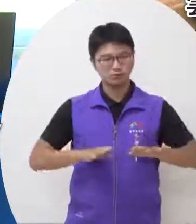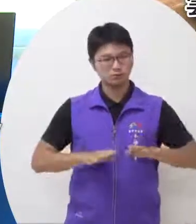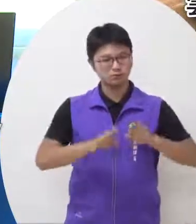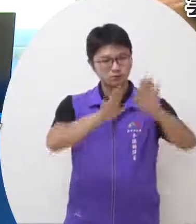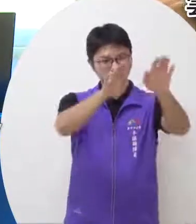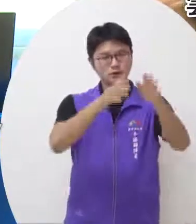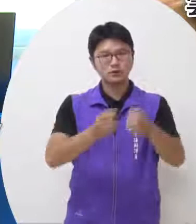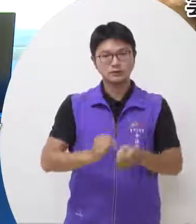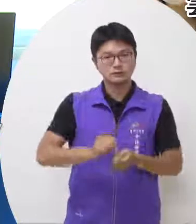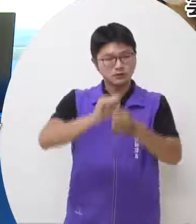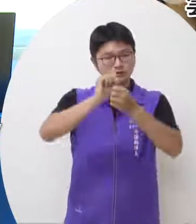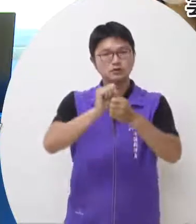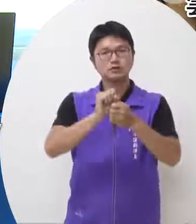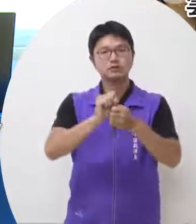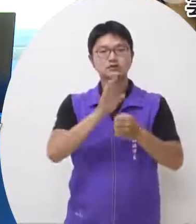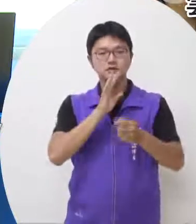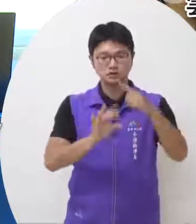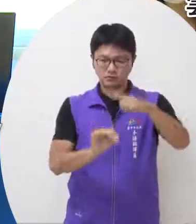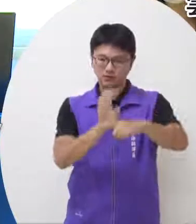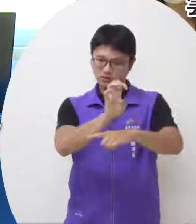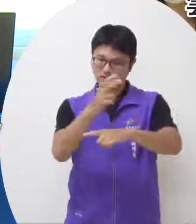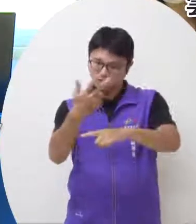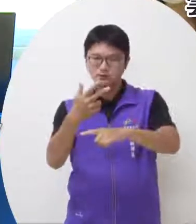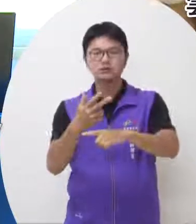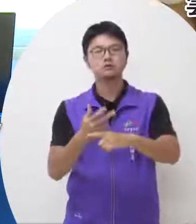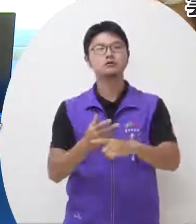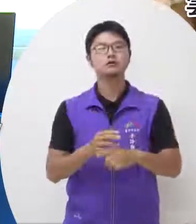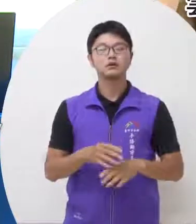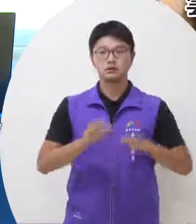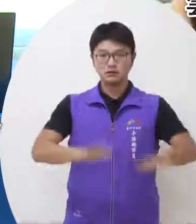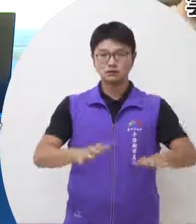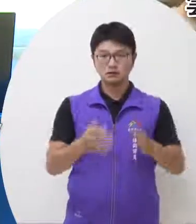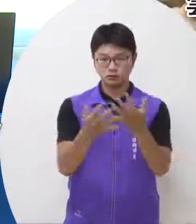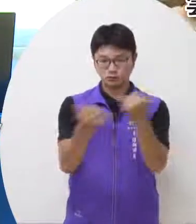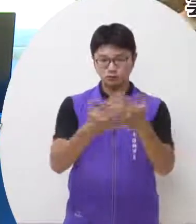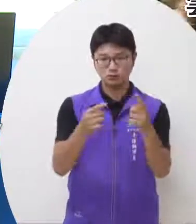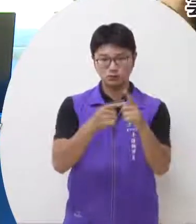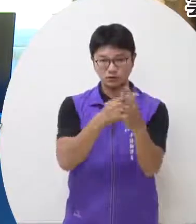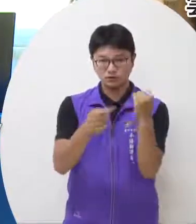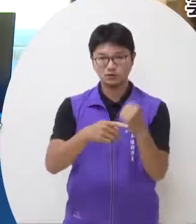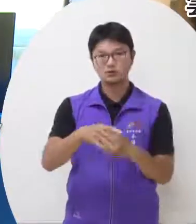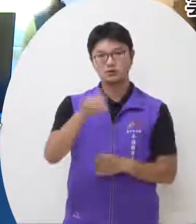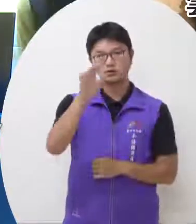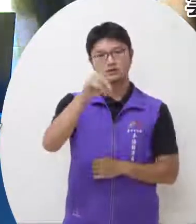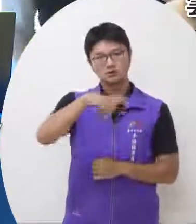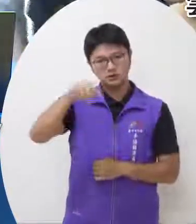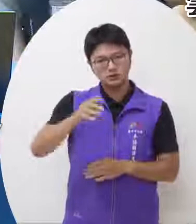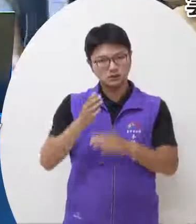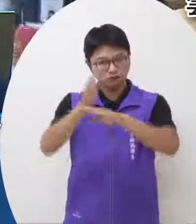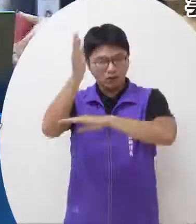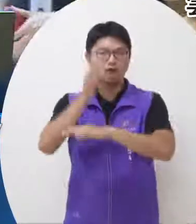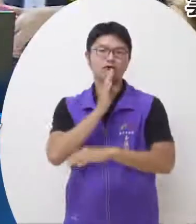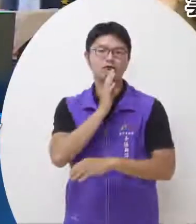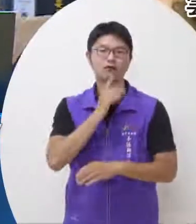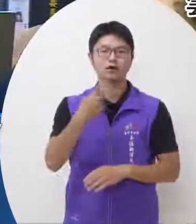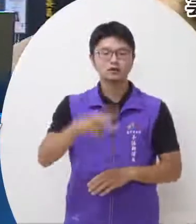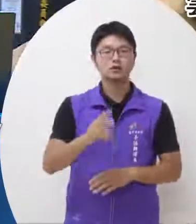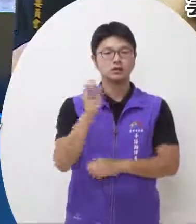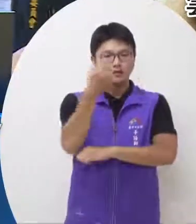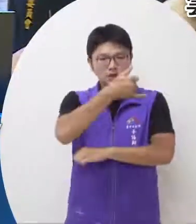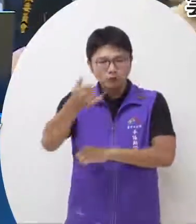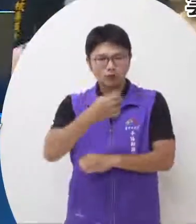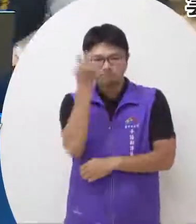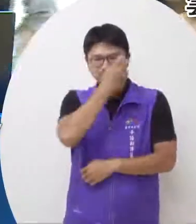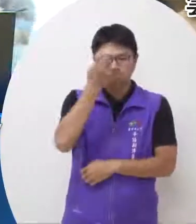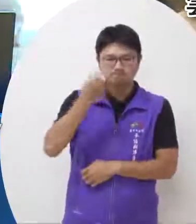超过就是达到47%那目前学员人数已经超过1000人那我想在各级民意代表的监督